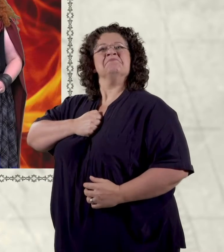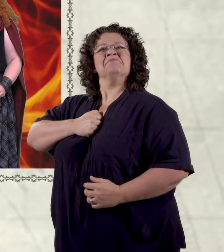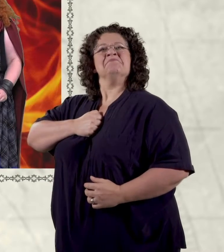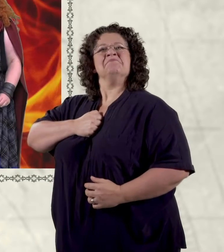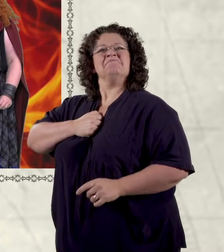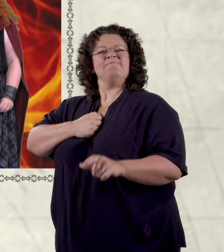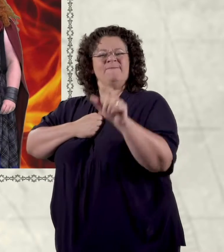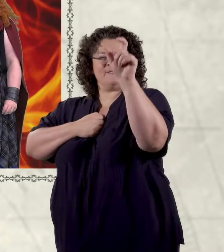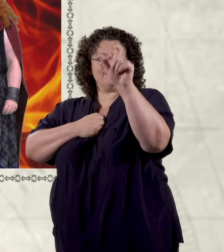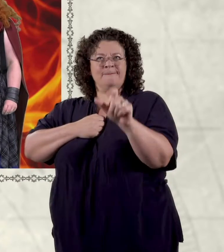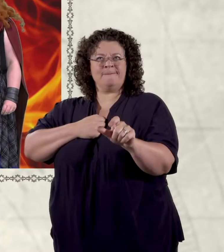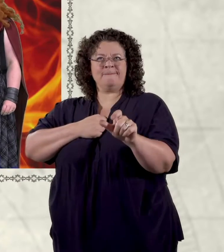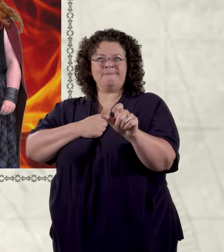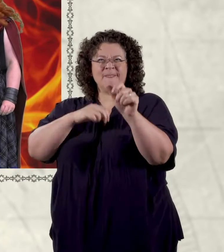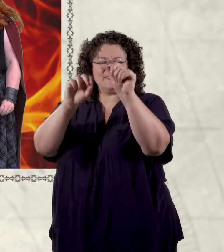i'r llawr.